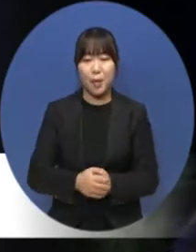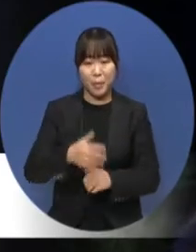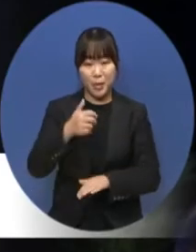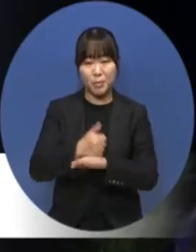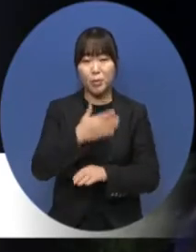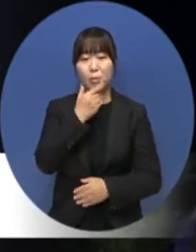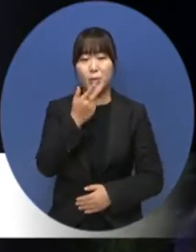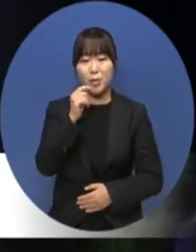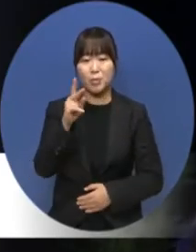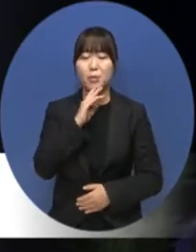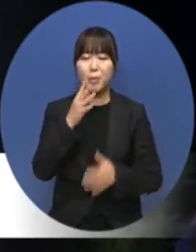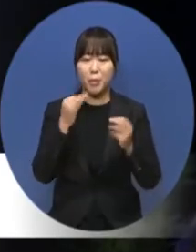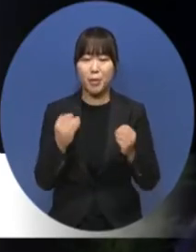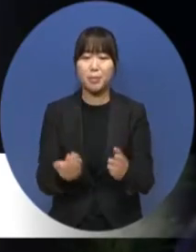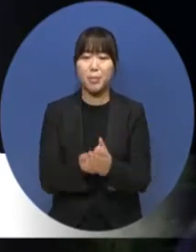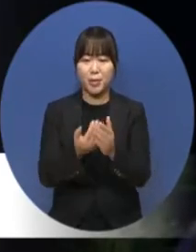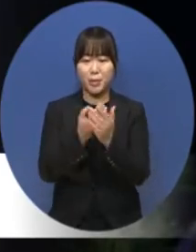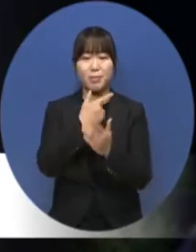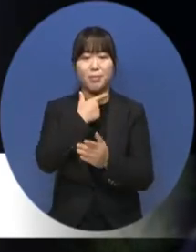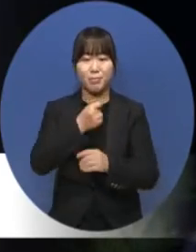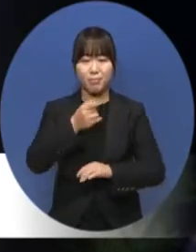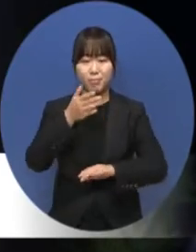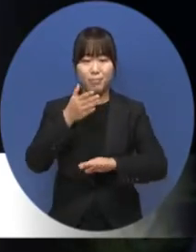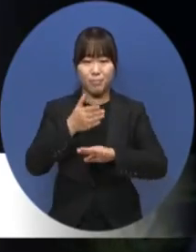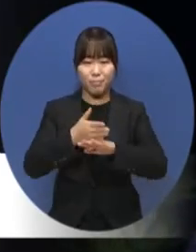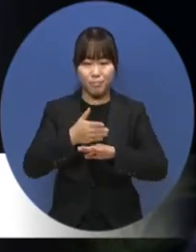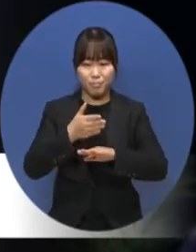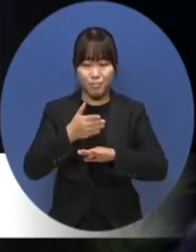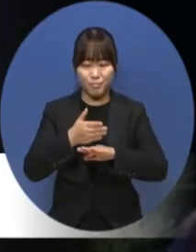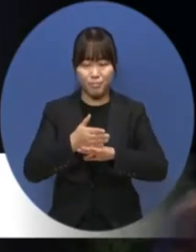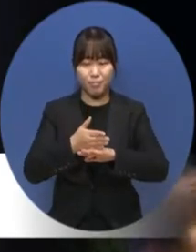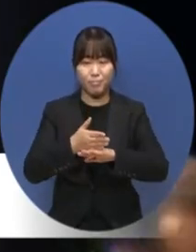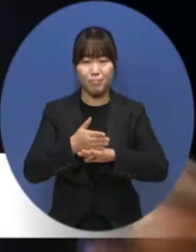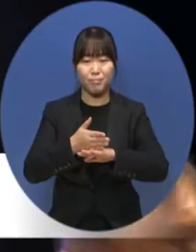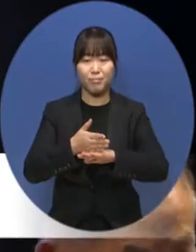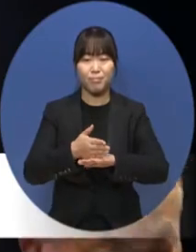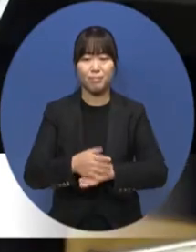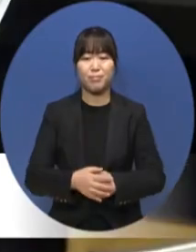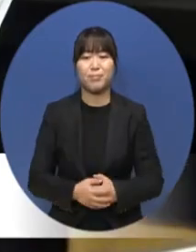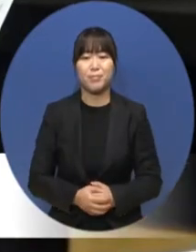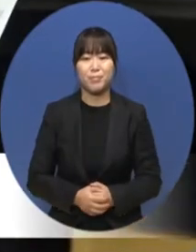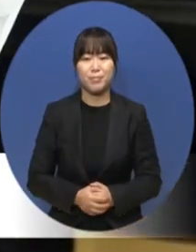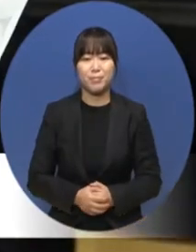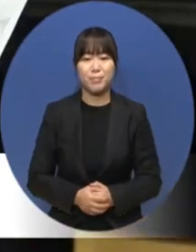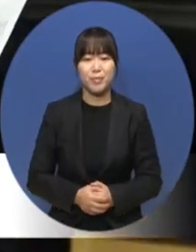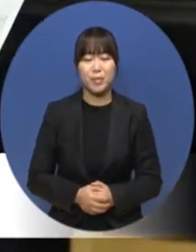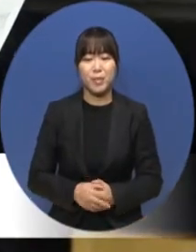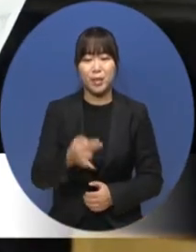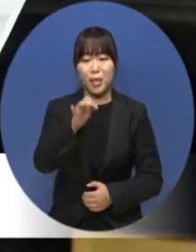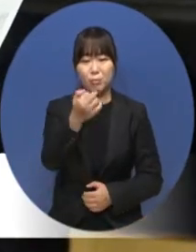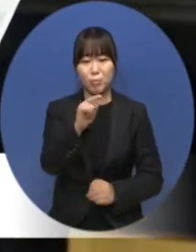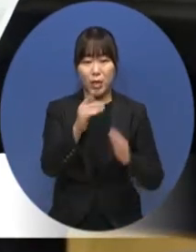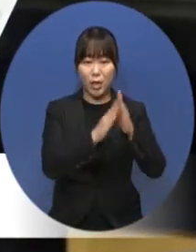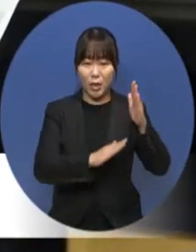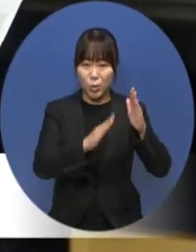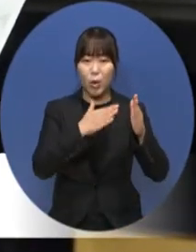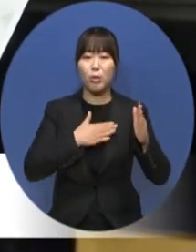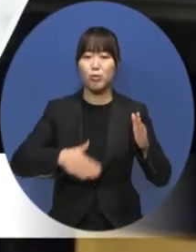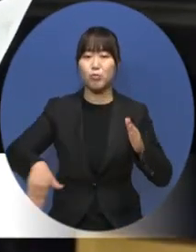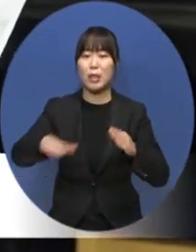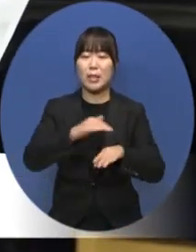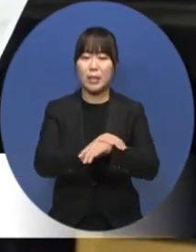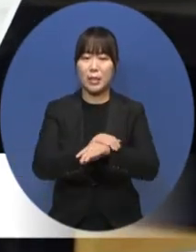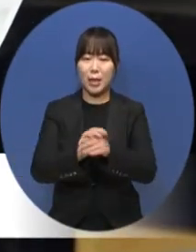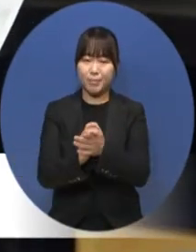마지막으로 복지TV의 무한한 발전을 바라면서 인사해 주시겠습니다. 감사합니다. 다문화 가정하고 우리가